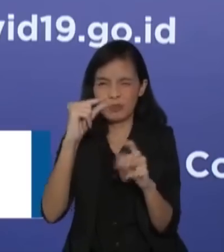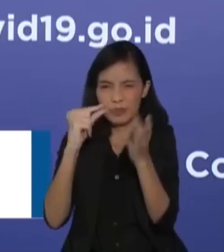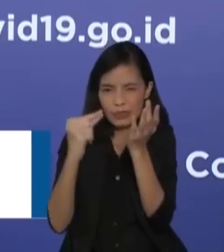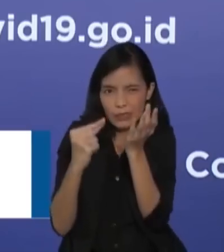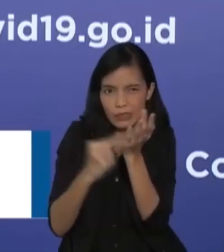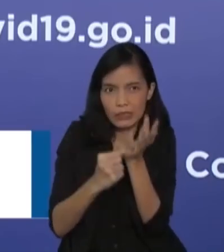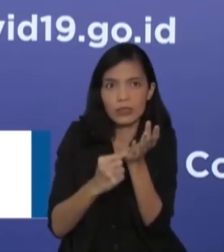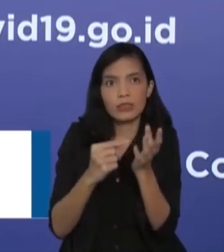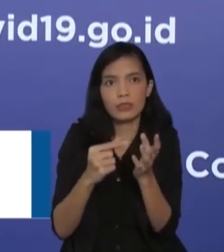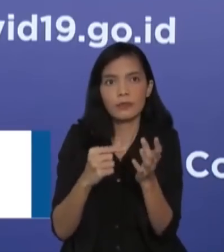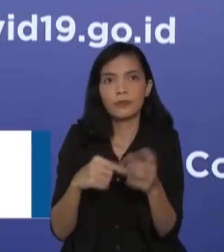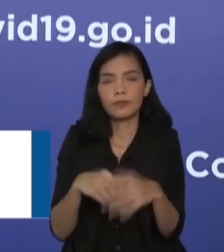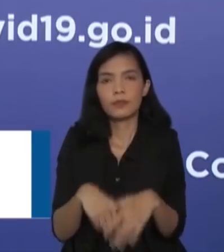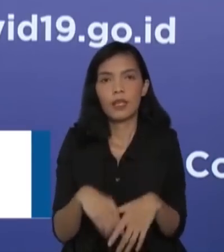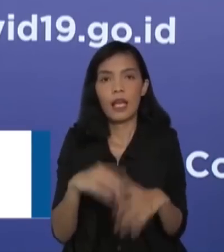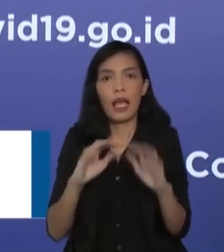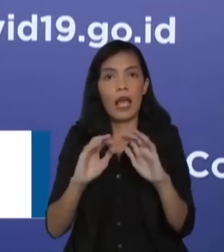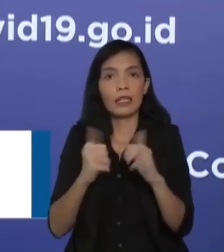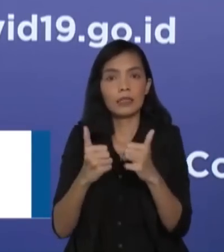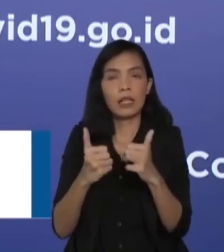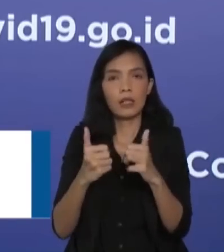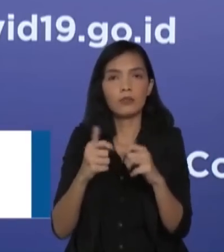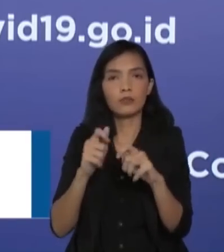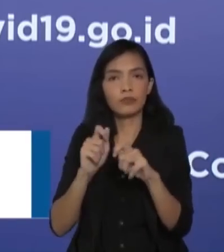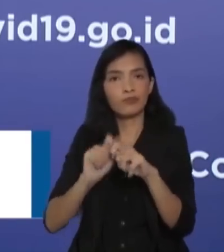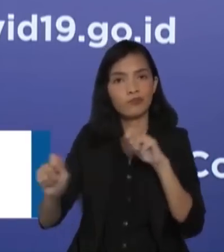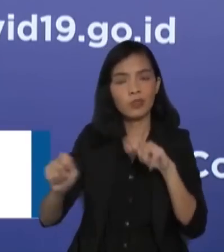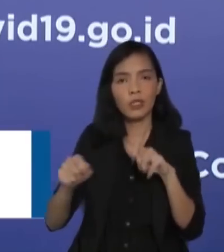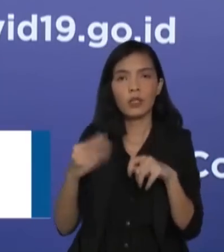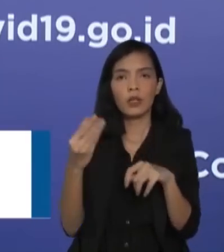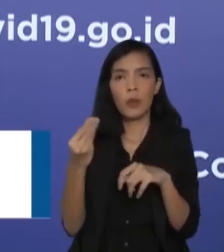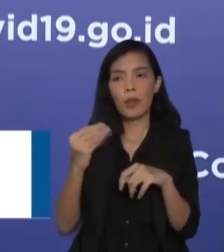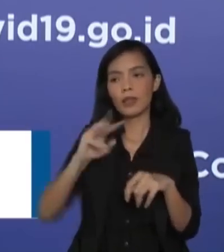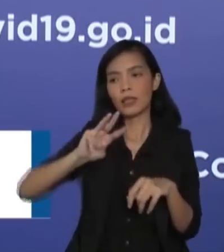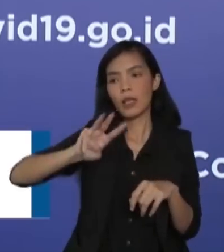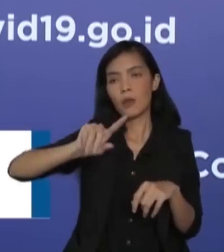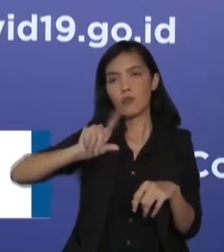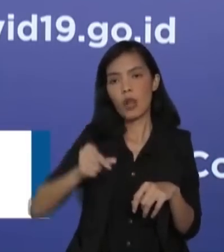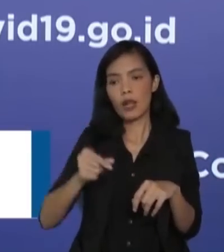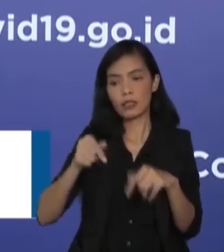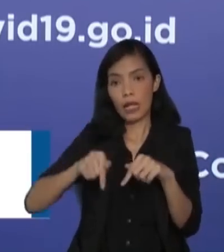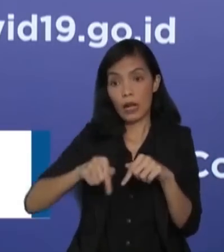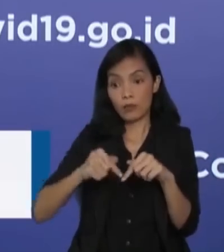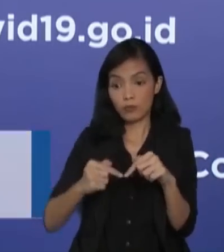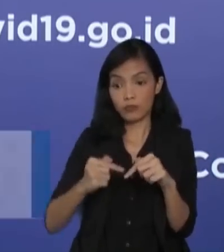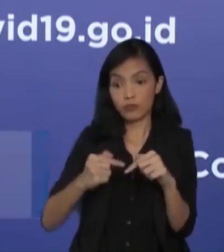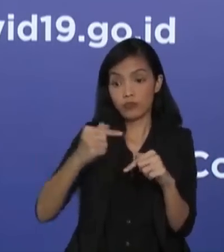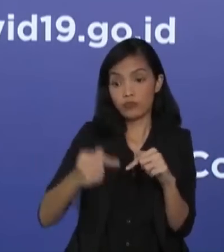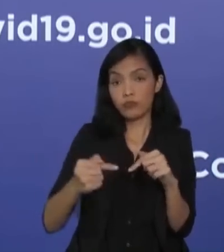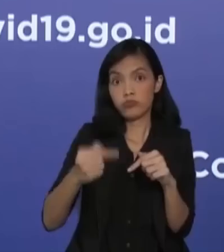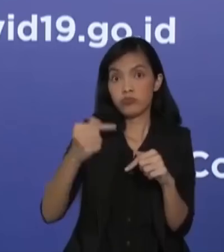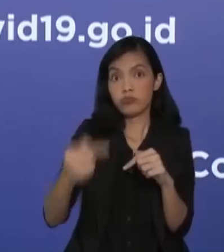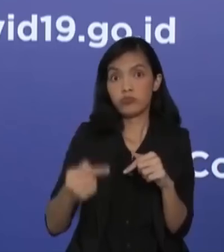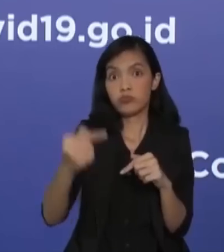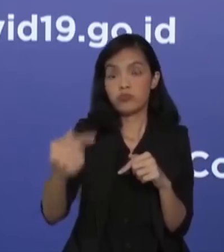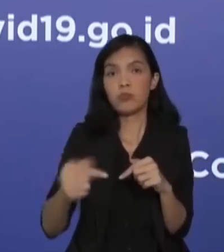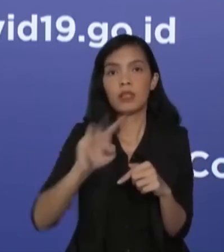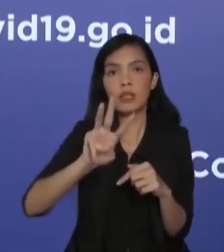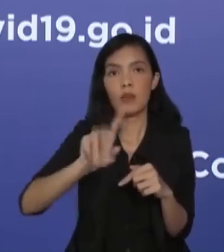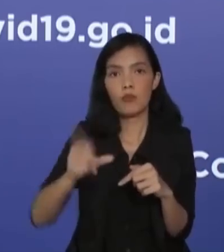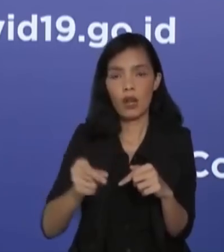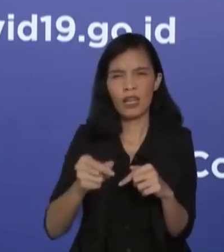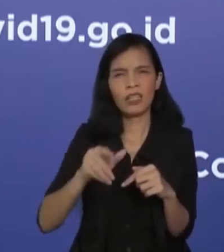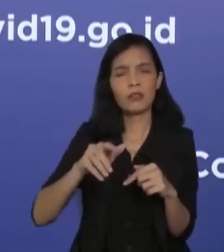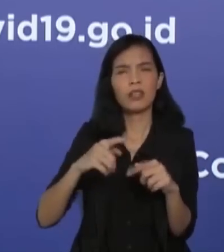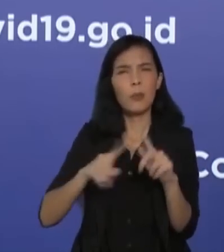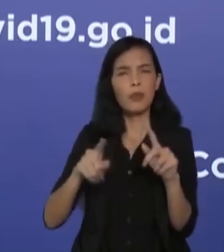akan dihasilkan atau diproduksi 3 bulan dari sekarang. Tapi paling tidak reagennya kita